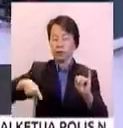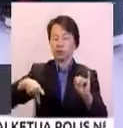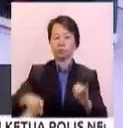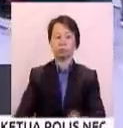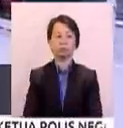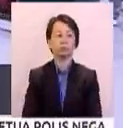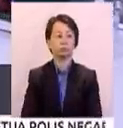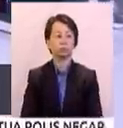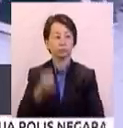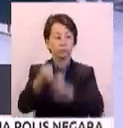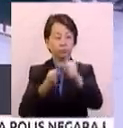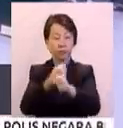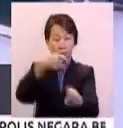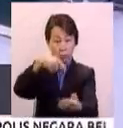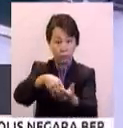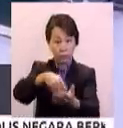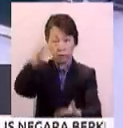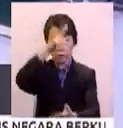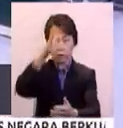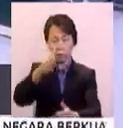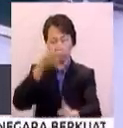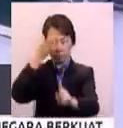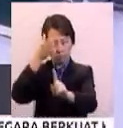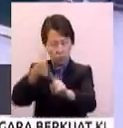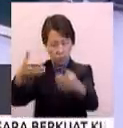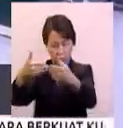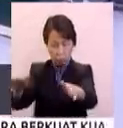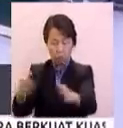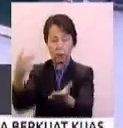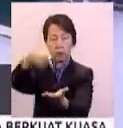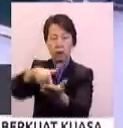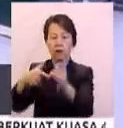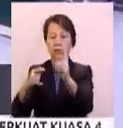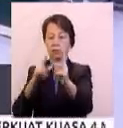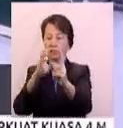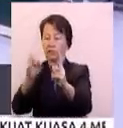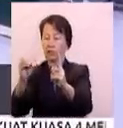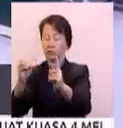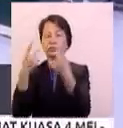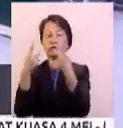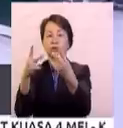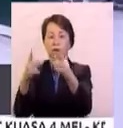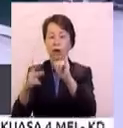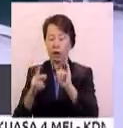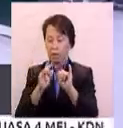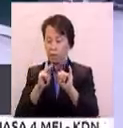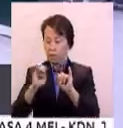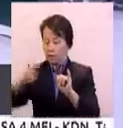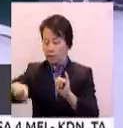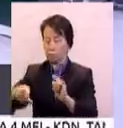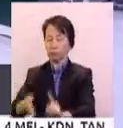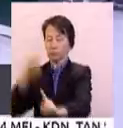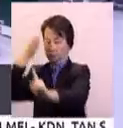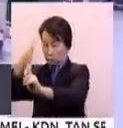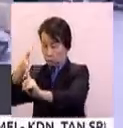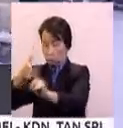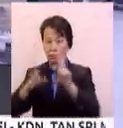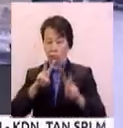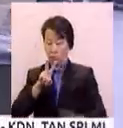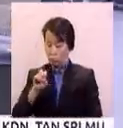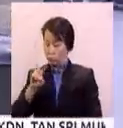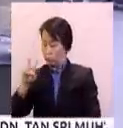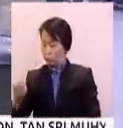Baik, untuk tahun ini, kerajaan menyasarkan untuk membuka lagi 100 buah kedai iKIP dan sasaran pada tahun 2020